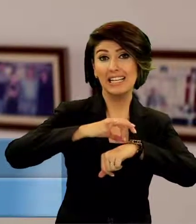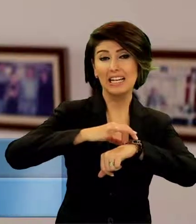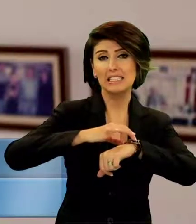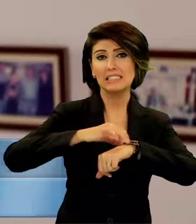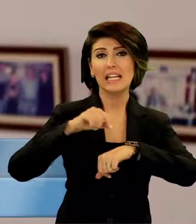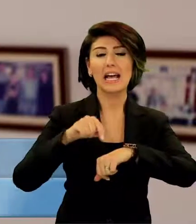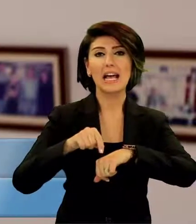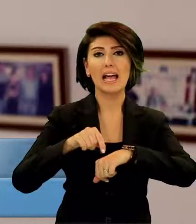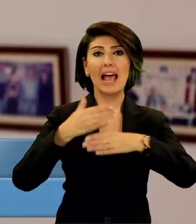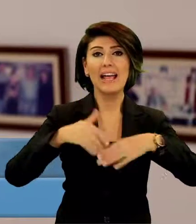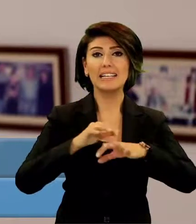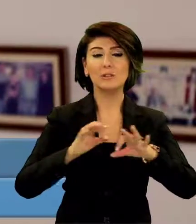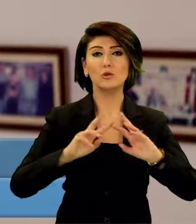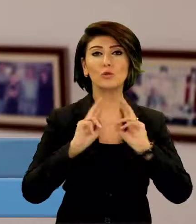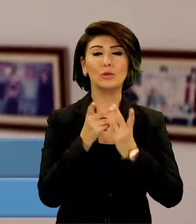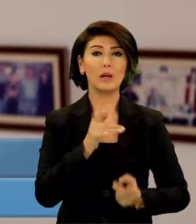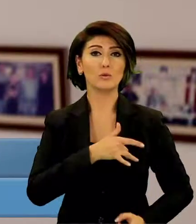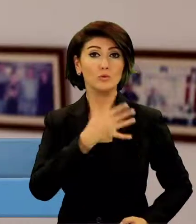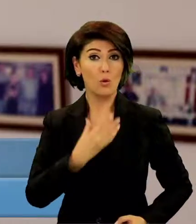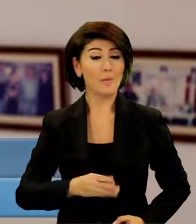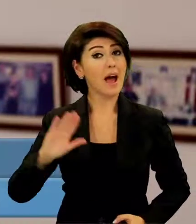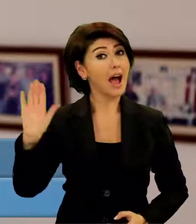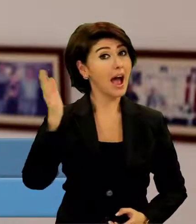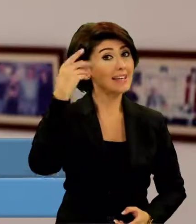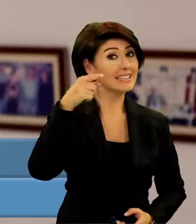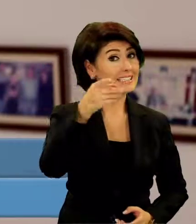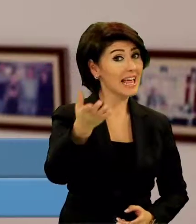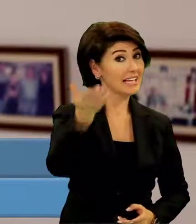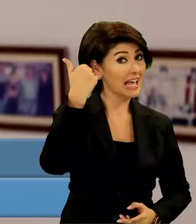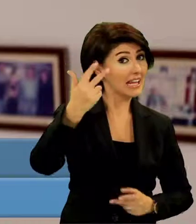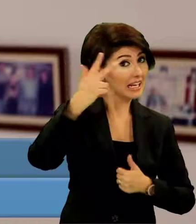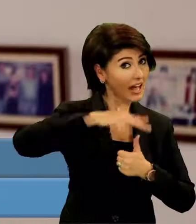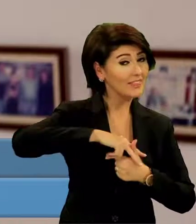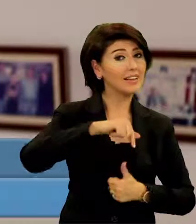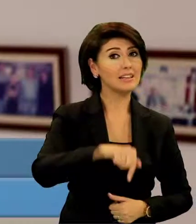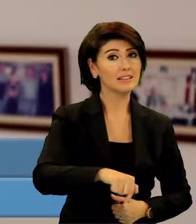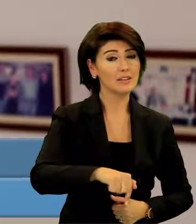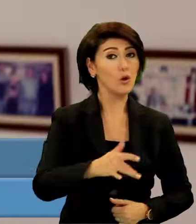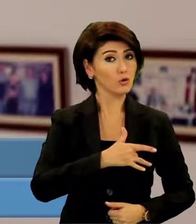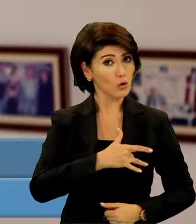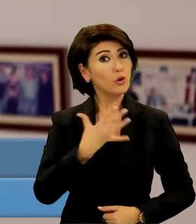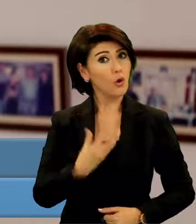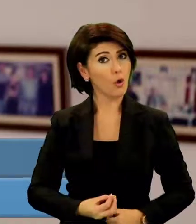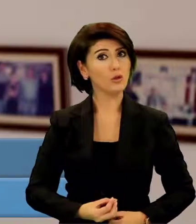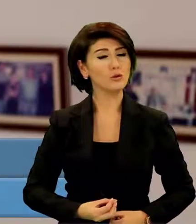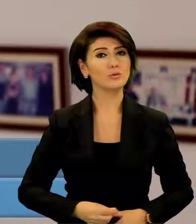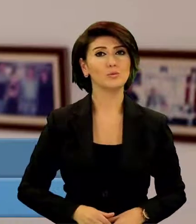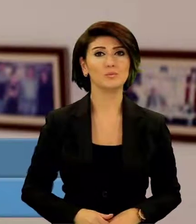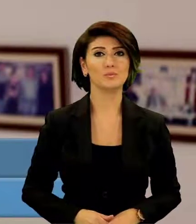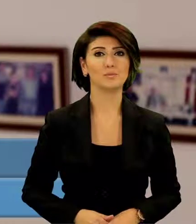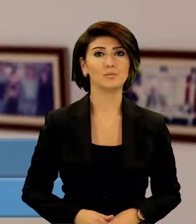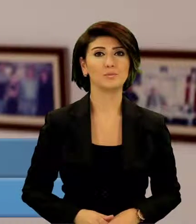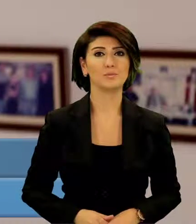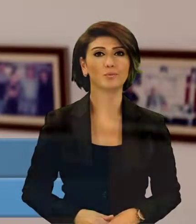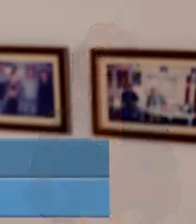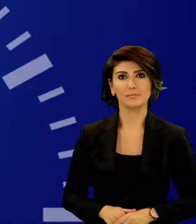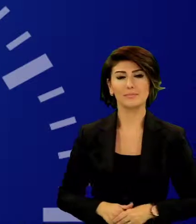9 dakikada engelsiz dünya gönüllüsü oluyorum Haydi siz de gelin katılın gönüllü